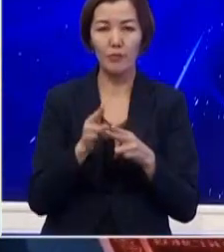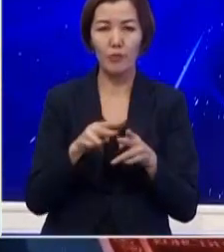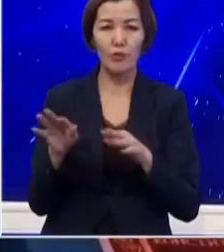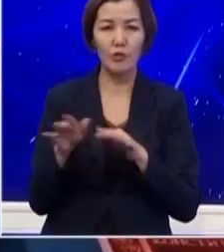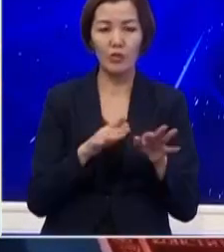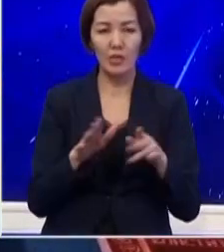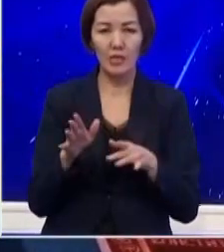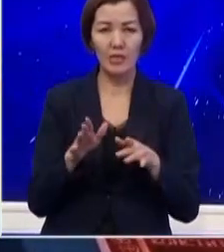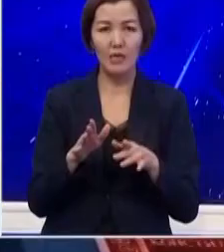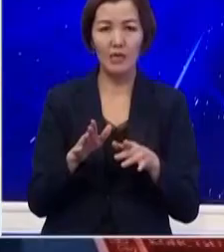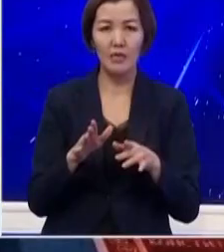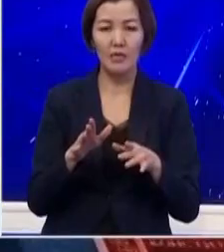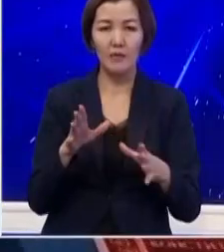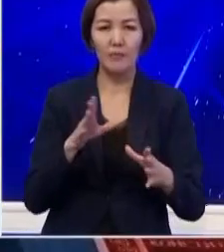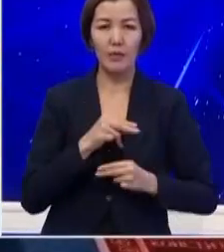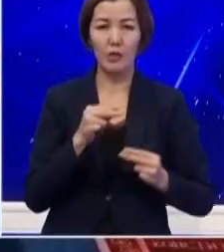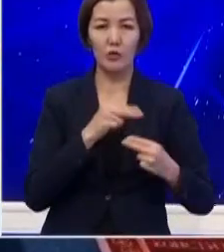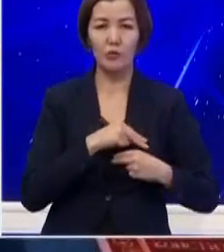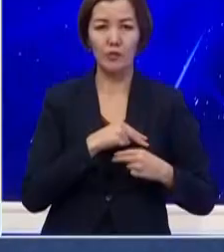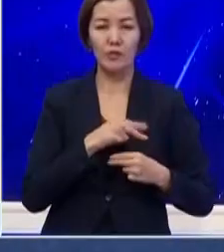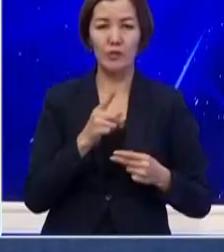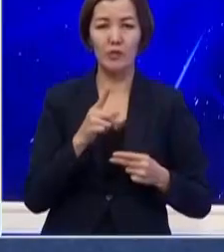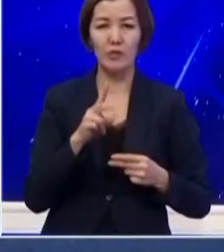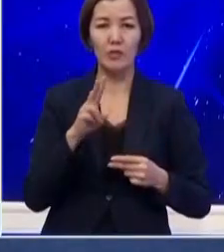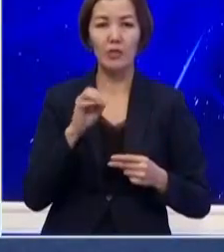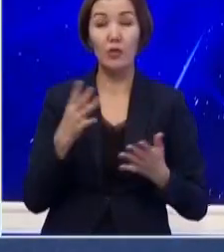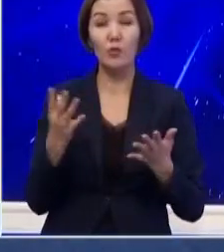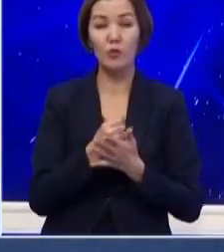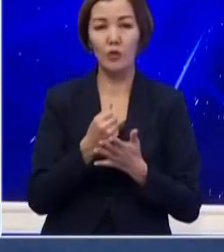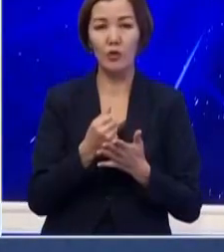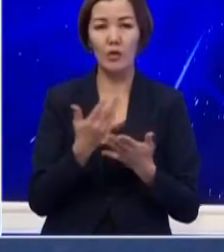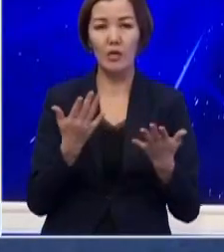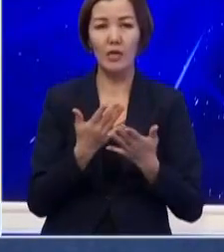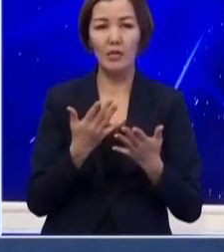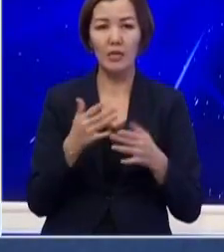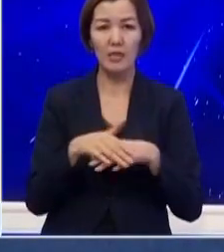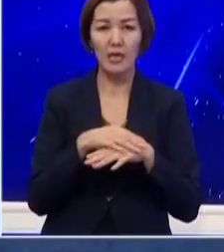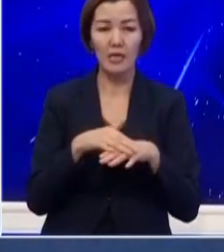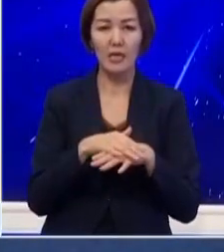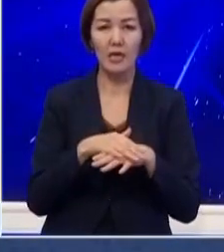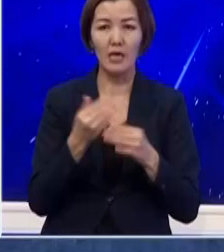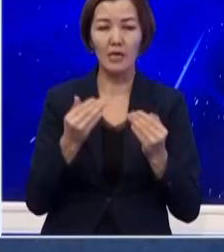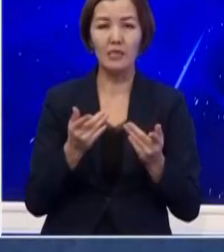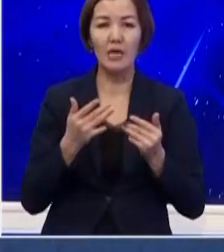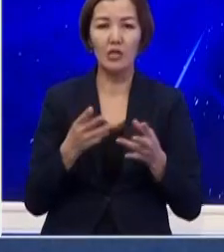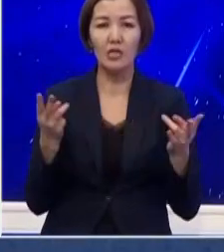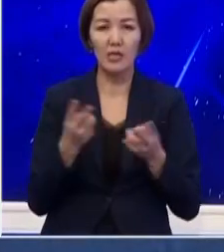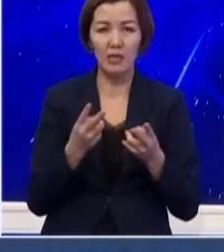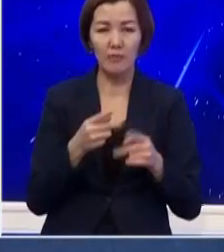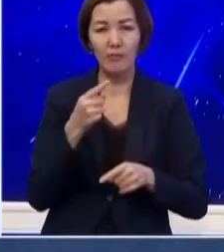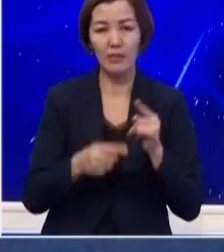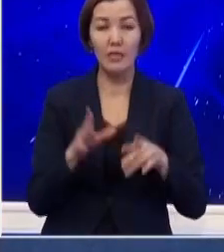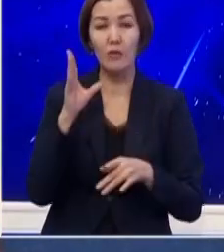іс-шарада әріптестеріміз не ұтты. Ол мамандықтар нарыққа сай және де